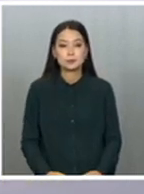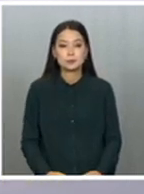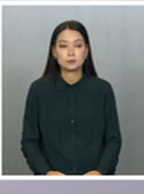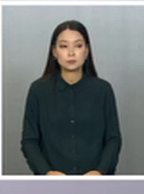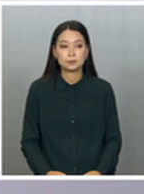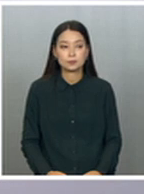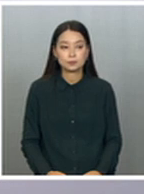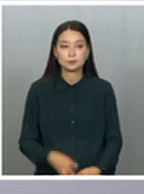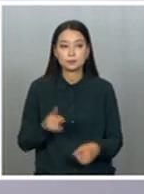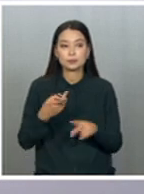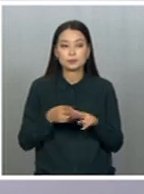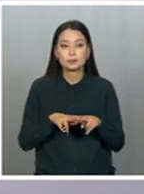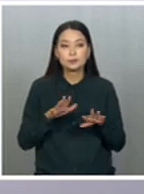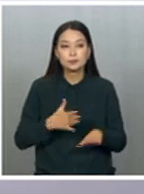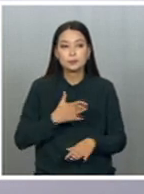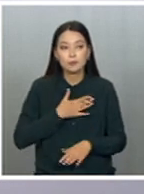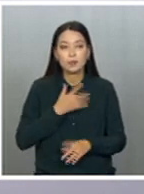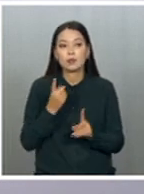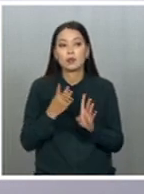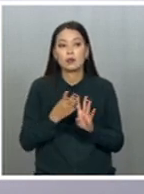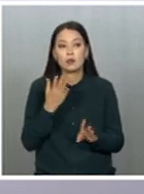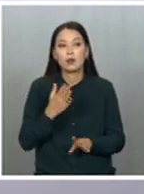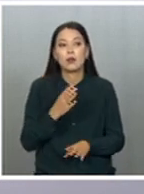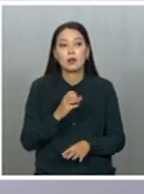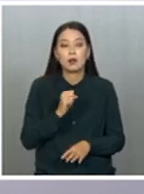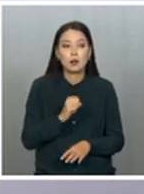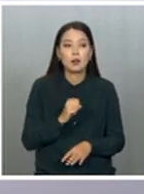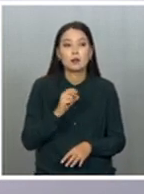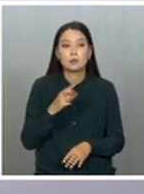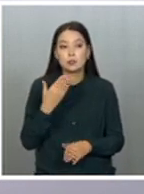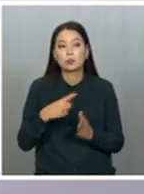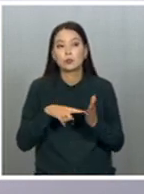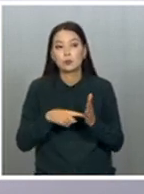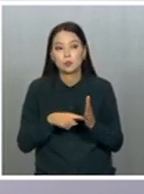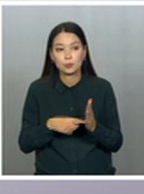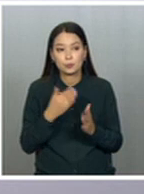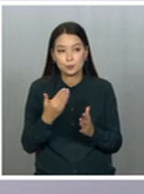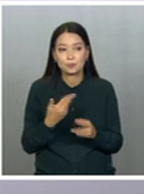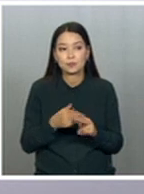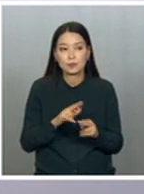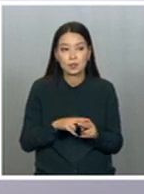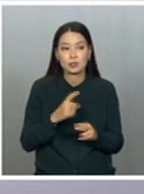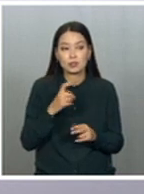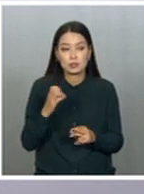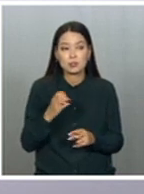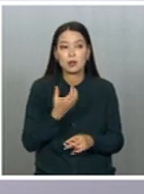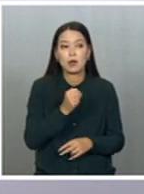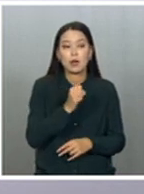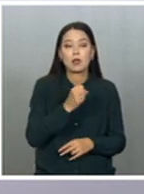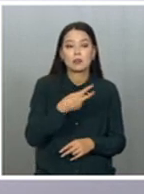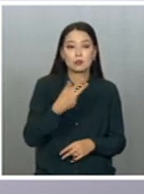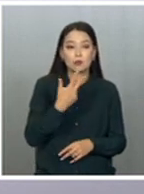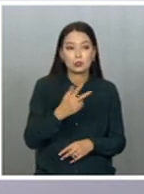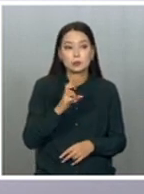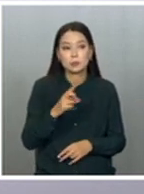Бұл жерде бізде алдыменен а, б коэффициенттерін анықтап алайық. Сонда а тең 3-ке, б